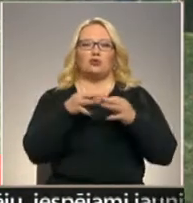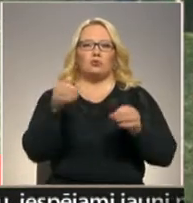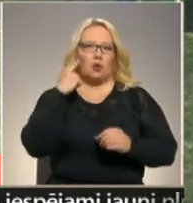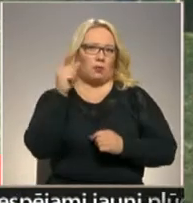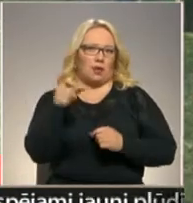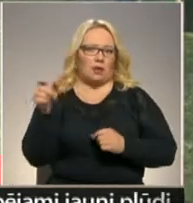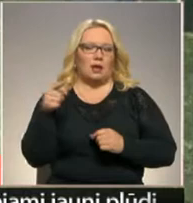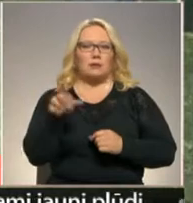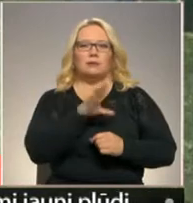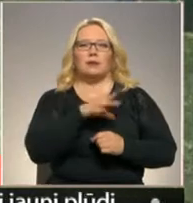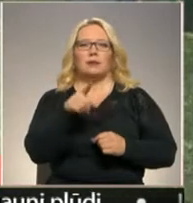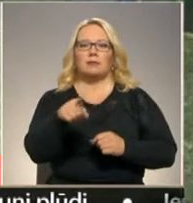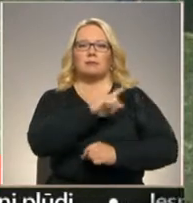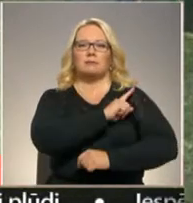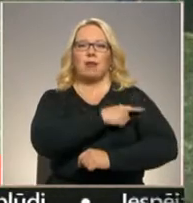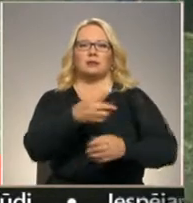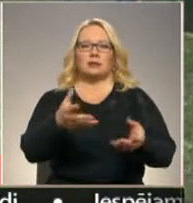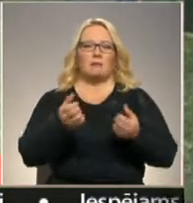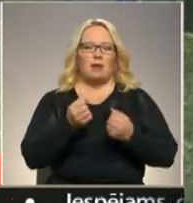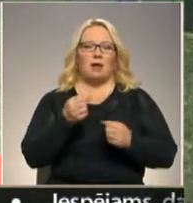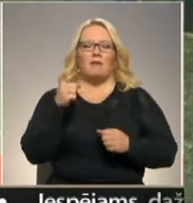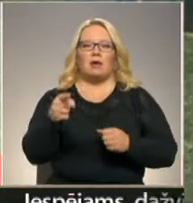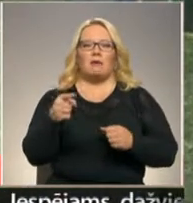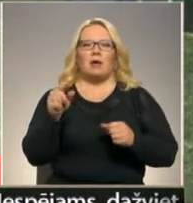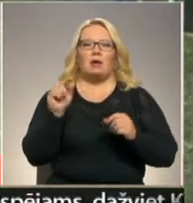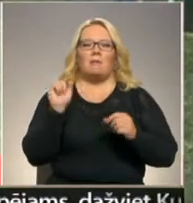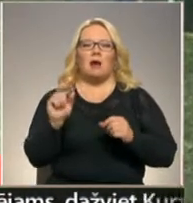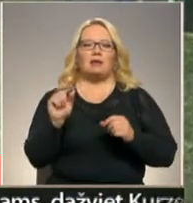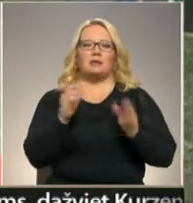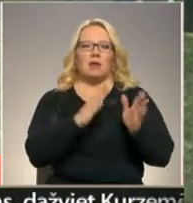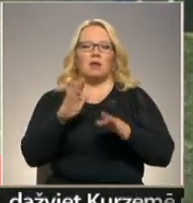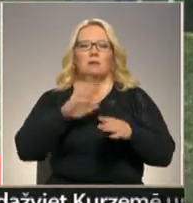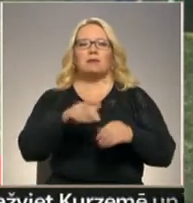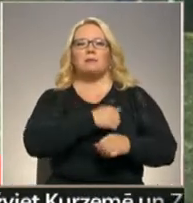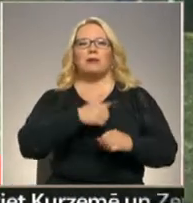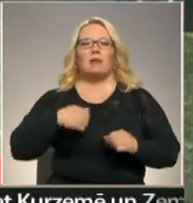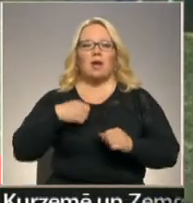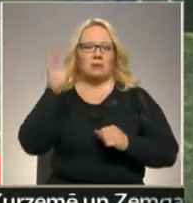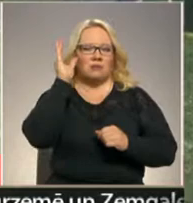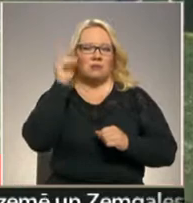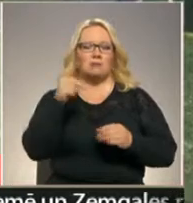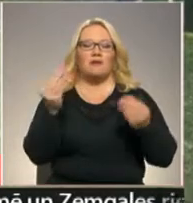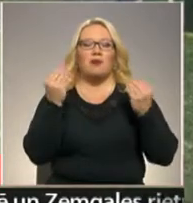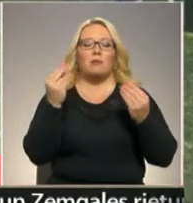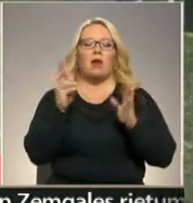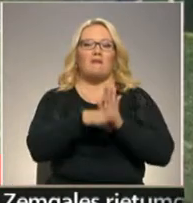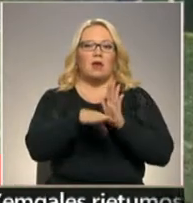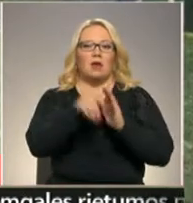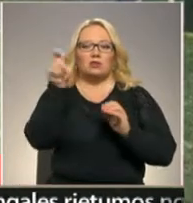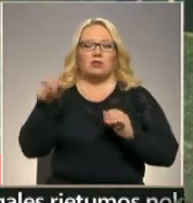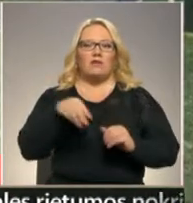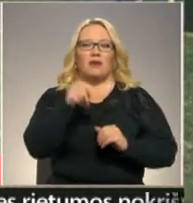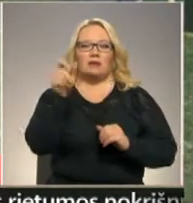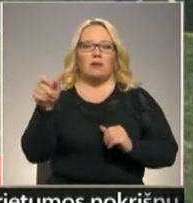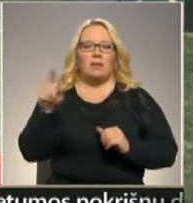brīvprātīgo. Tas bija tas spēks, kas paņēma. Viņi bija maz sagatavoti, bez militāro zinību. Tas bija fenomens, kā vienkārši cilvēki, zemnieki